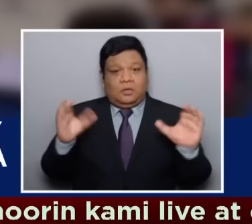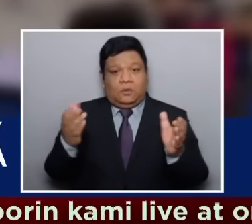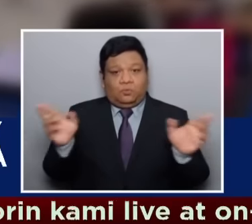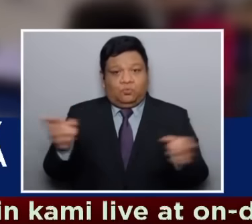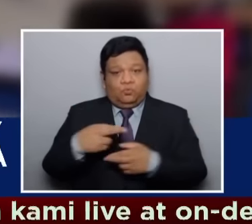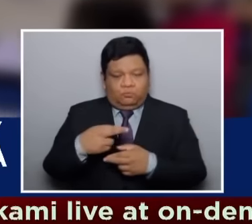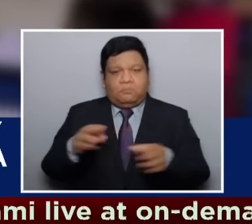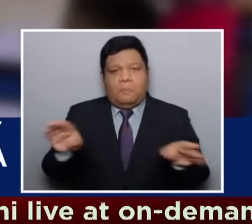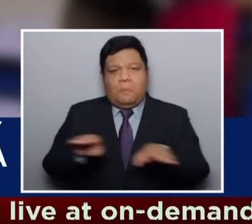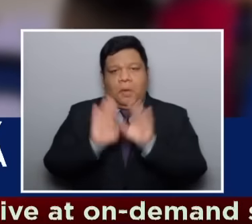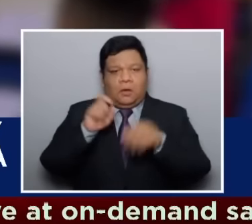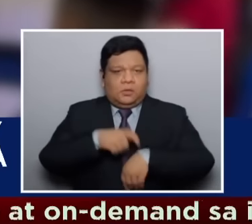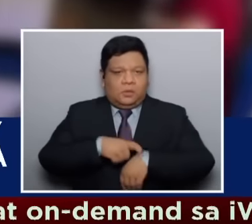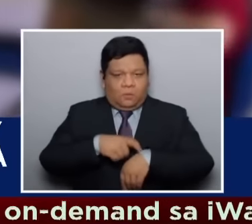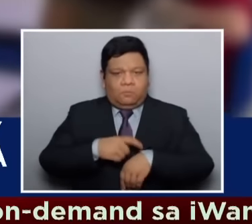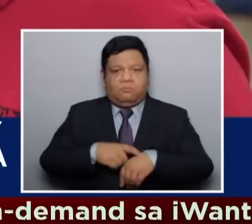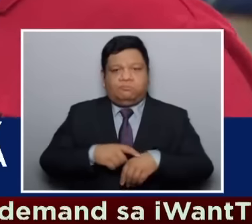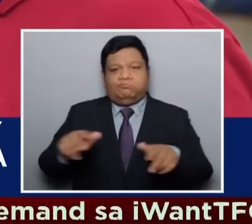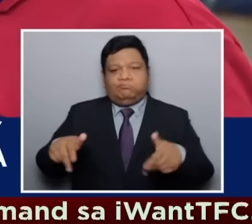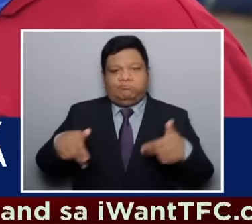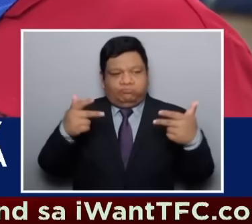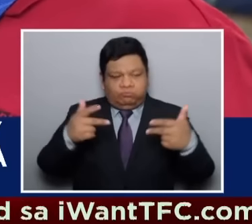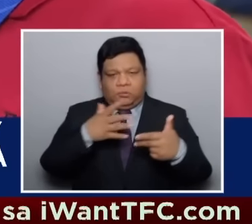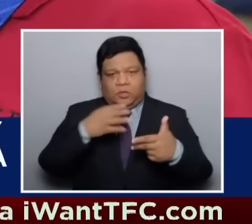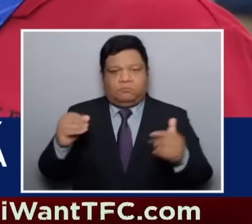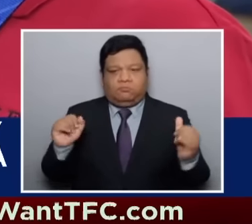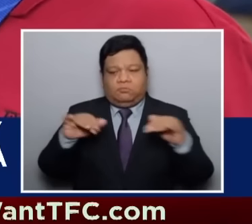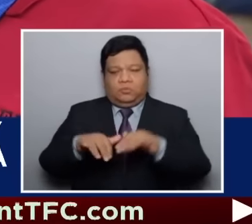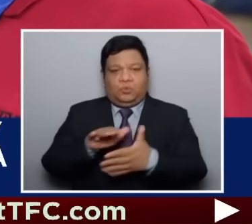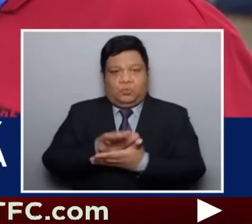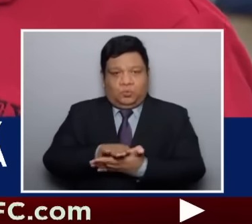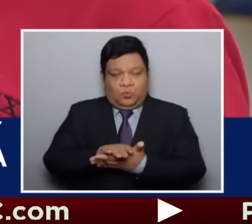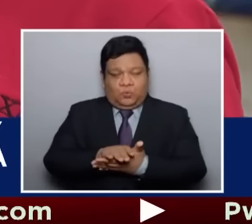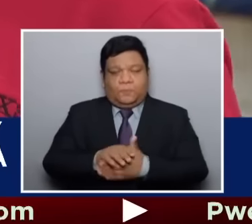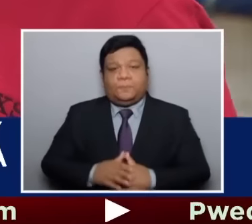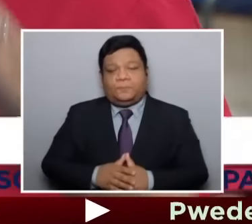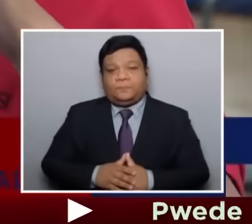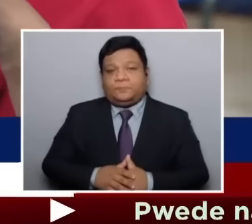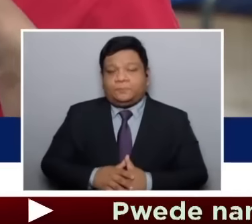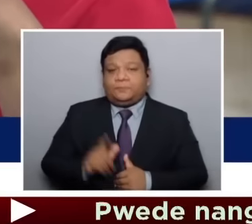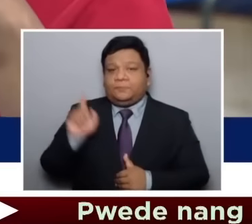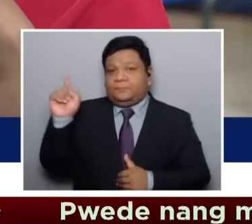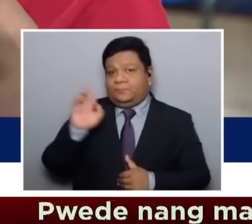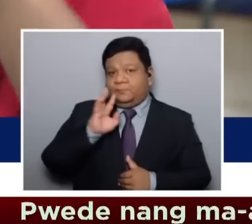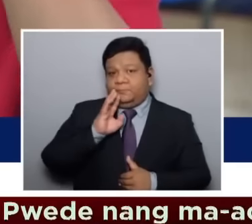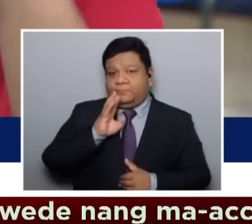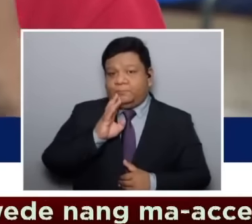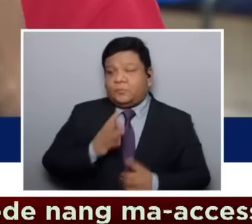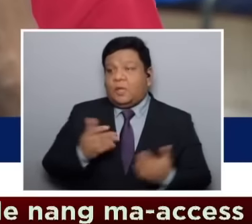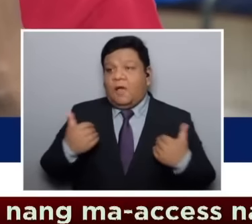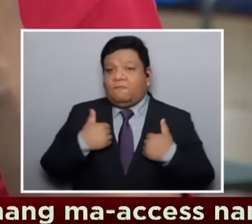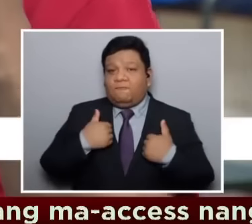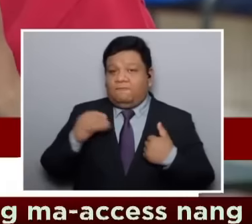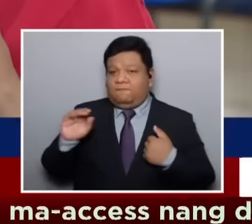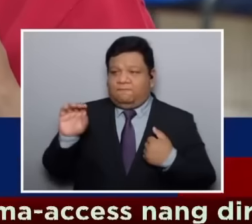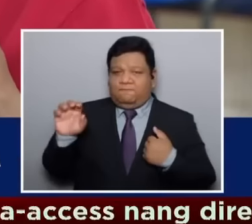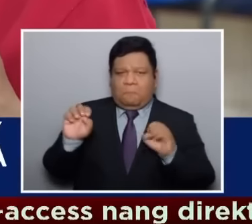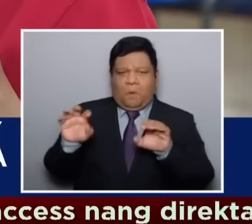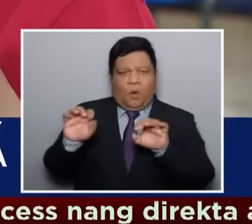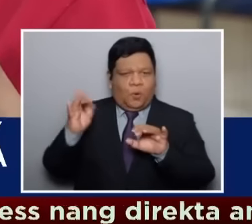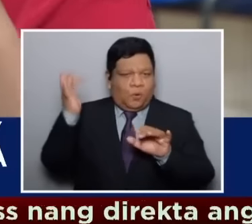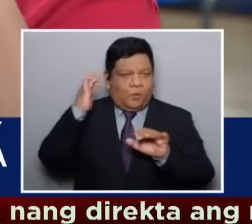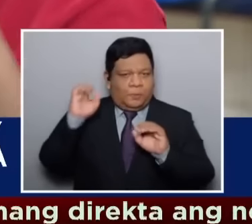dalawang grupo sa iisang teacher. Because we also have a speaker, what the teacher would do more mindfully is